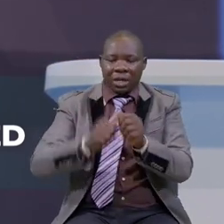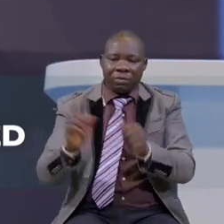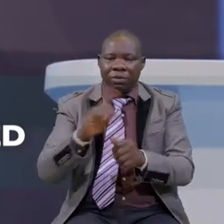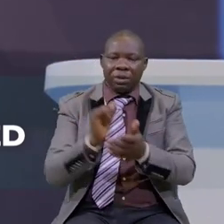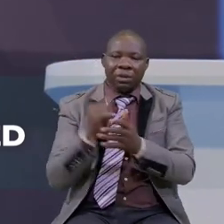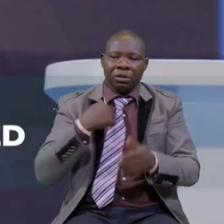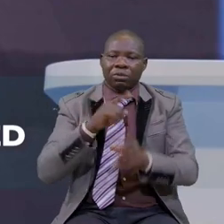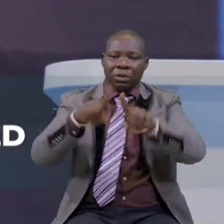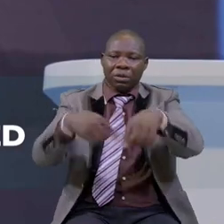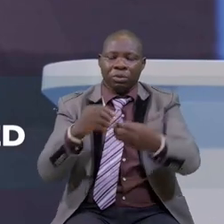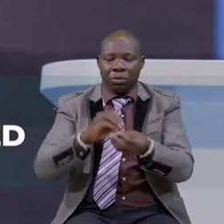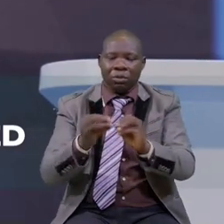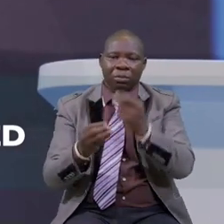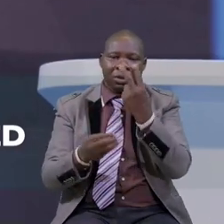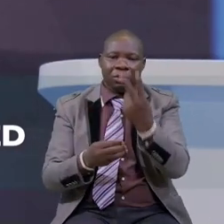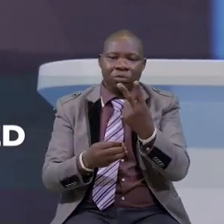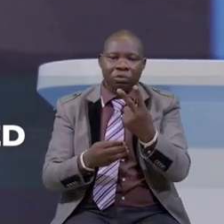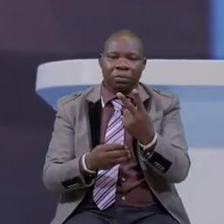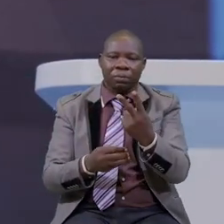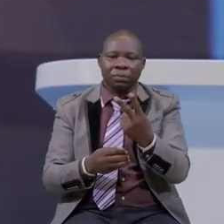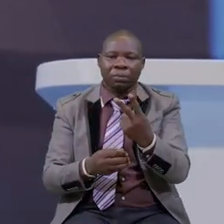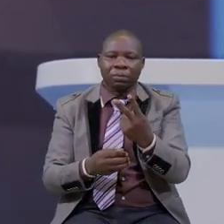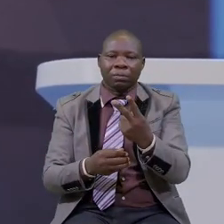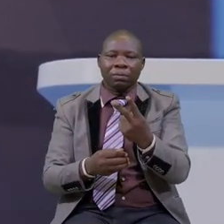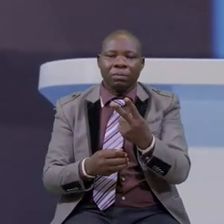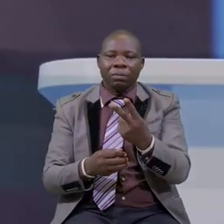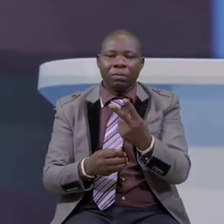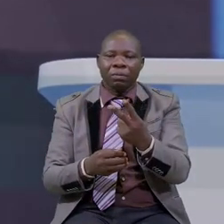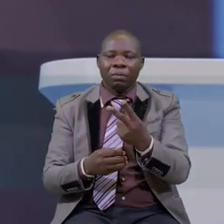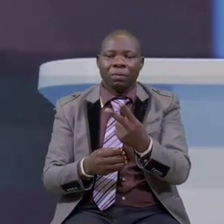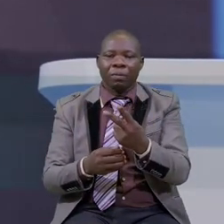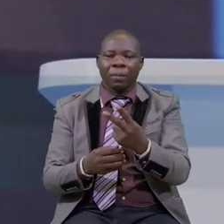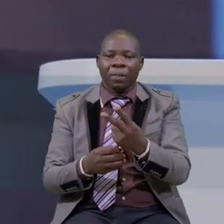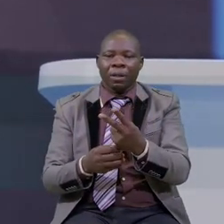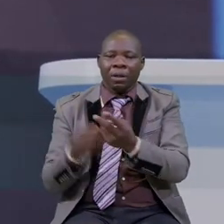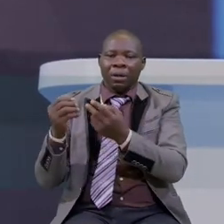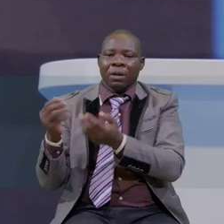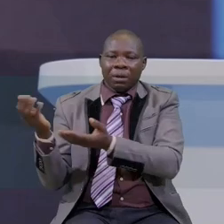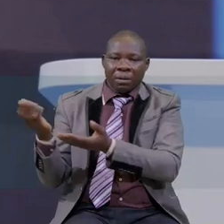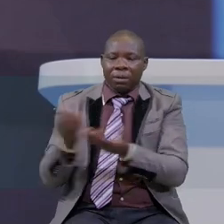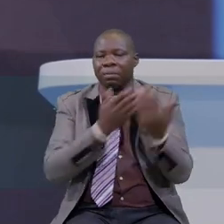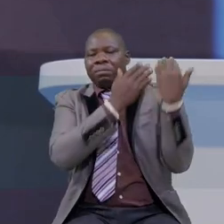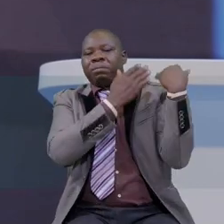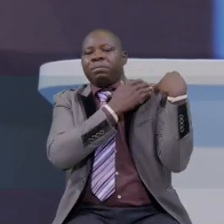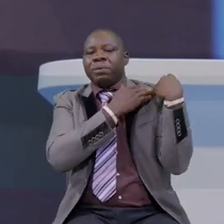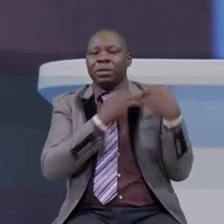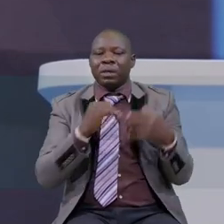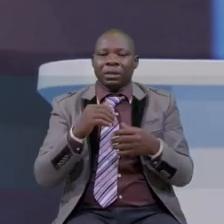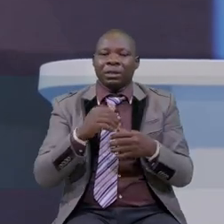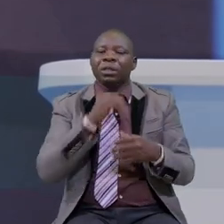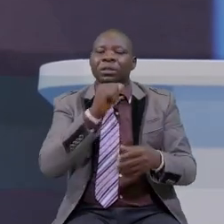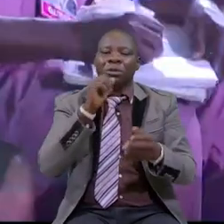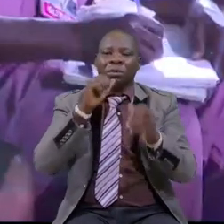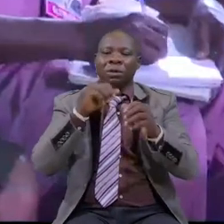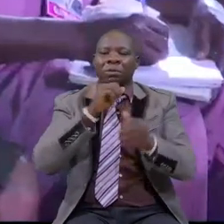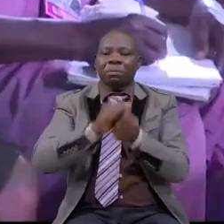partout où nous allons. Deuxième élément, porter Les béatitudes impérissables loyalement